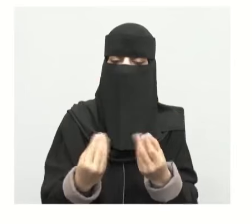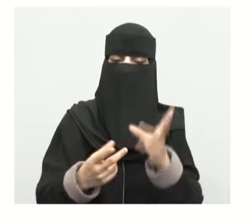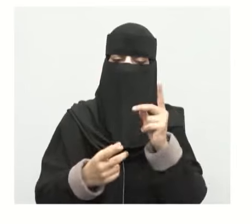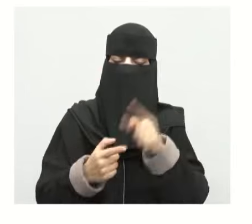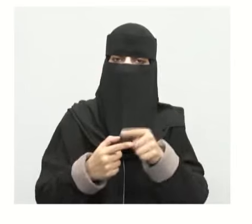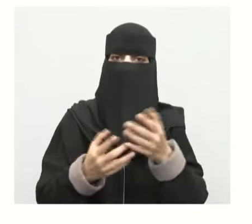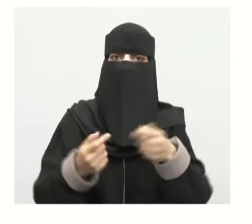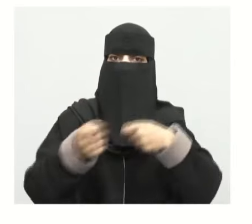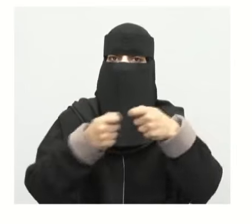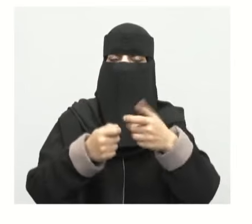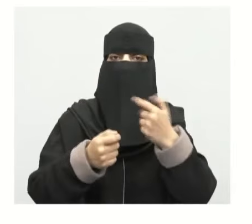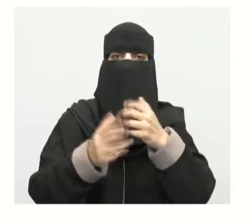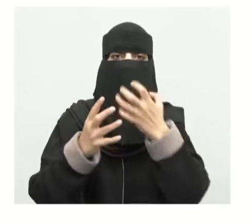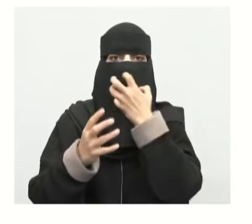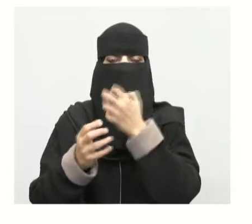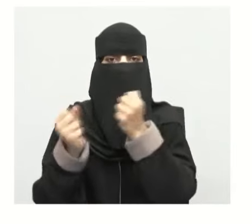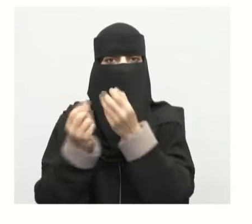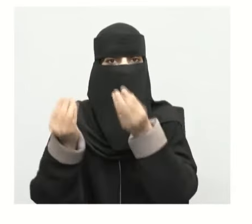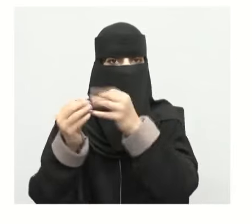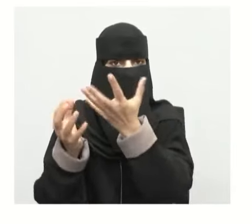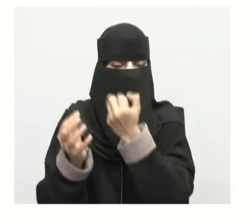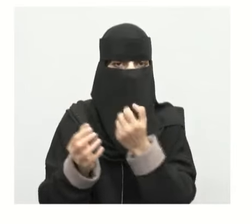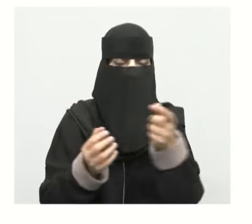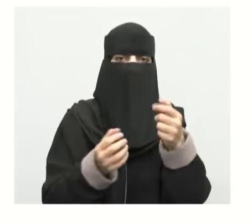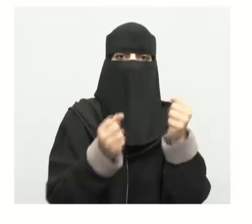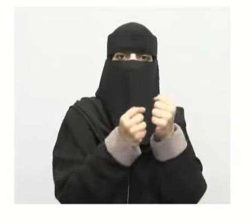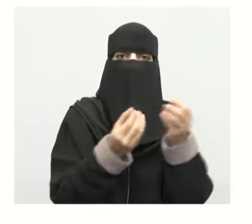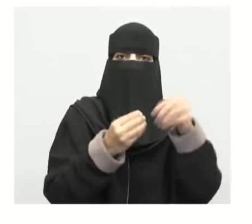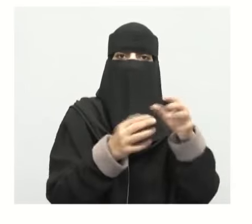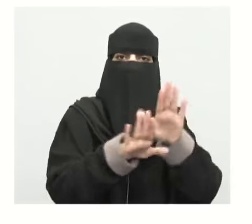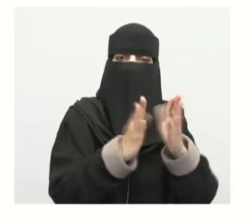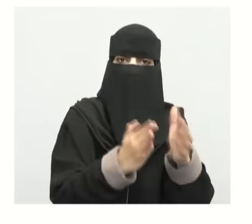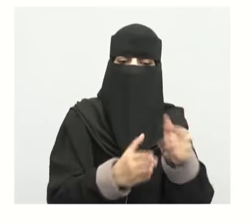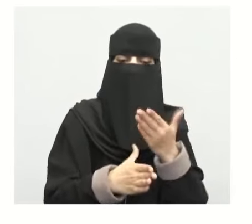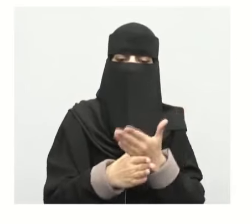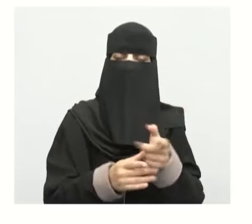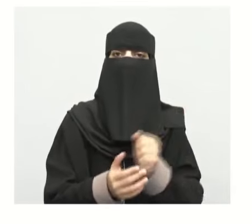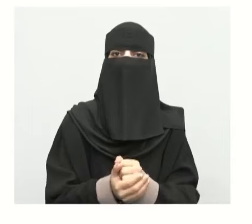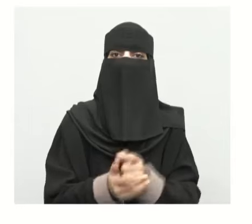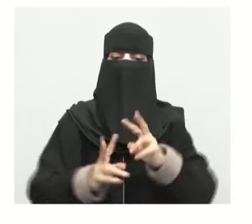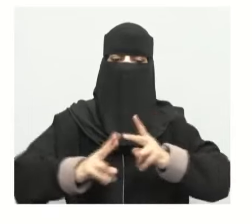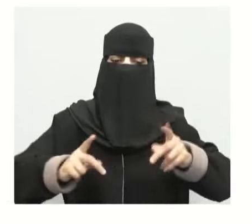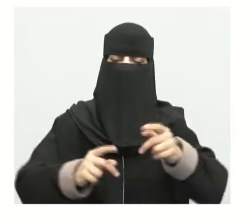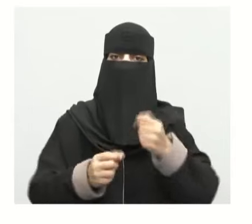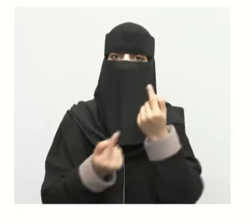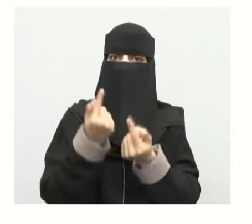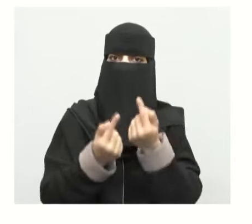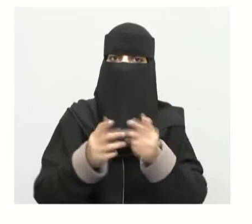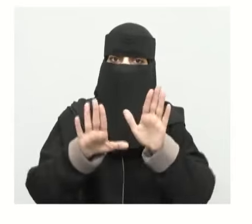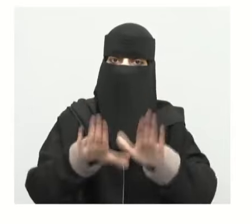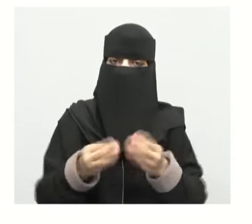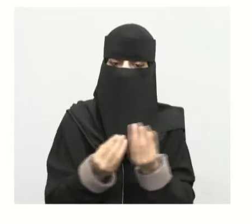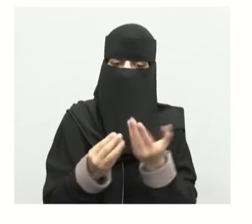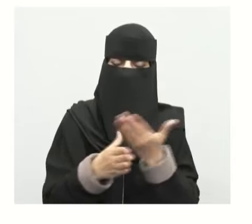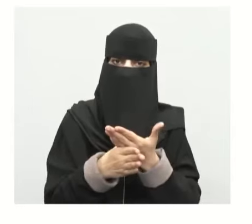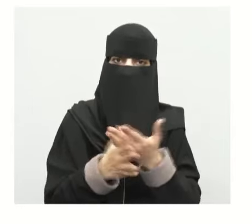مكلفه اقتصاديا نظرا لعدم اعتمادها على وسائل التبريد او التدفئه تنوع المحصولات الزراعيه فيها